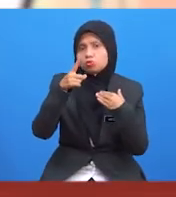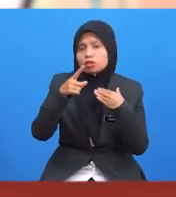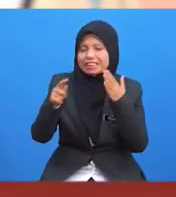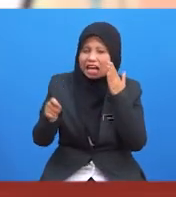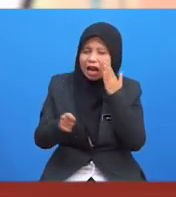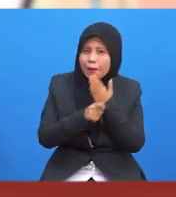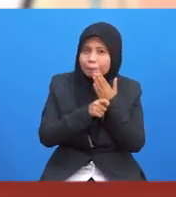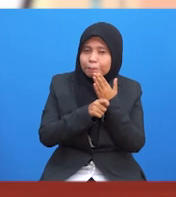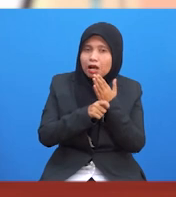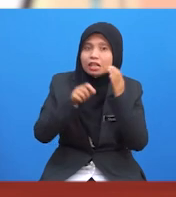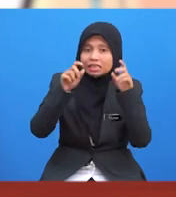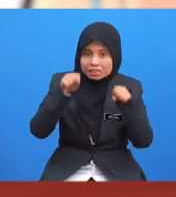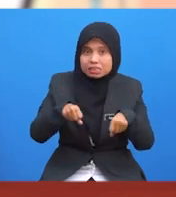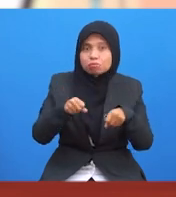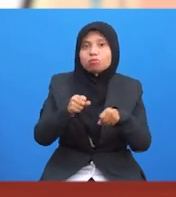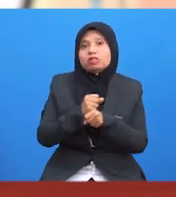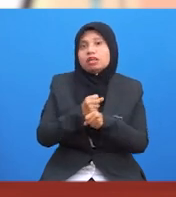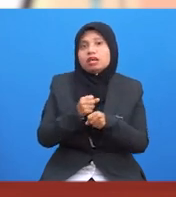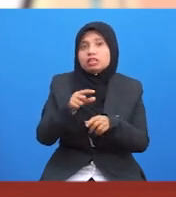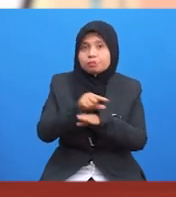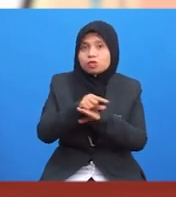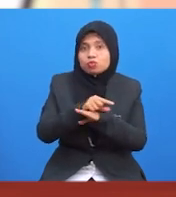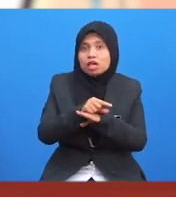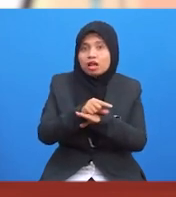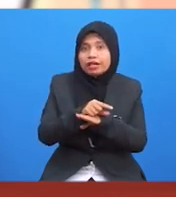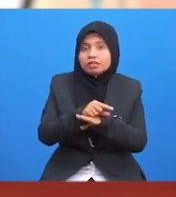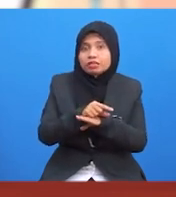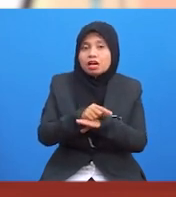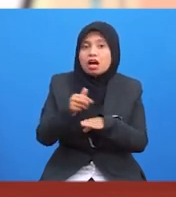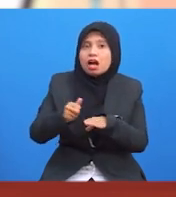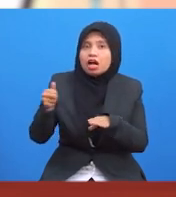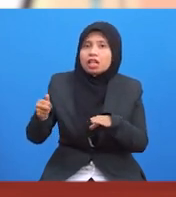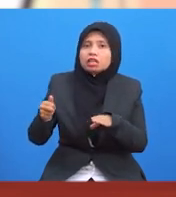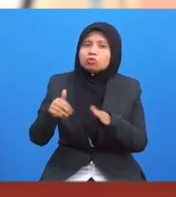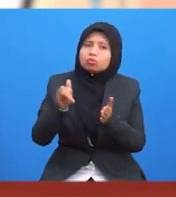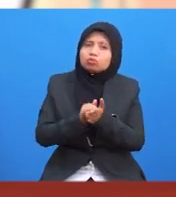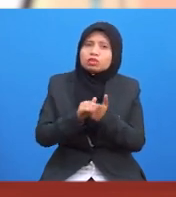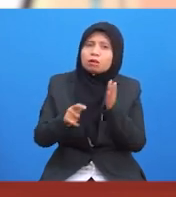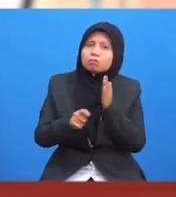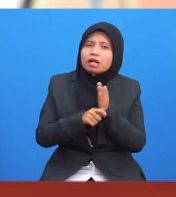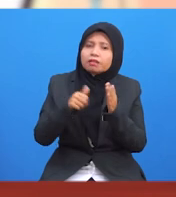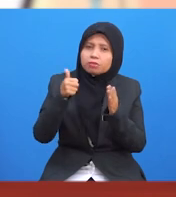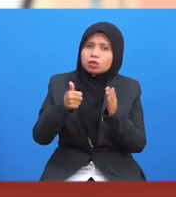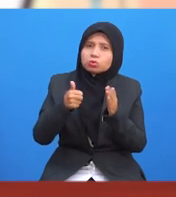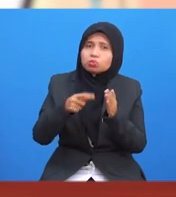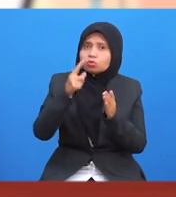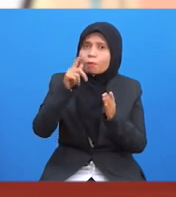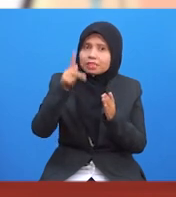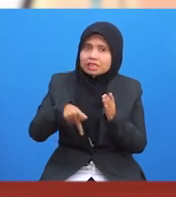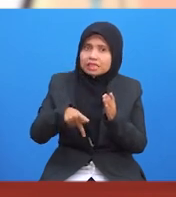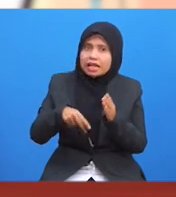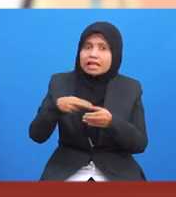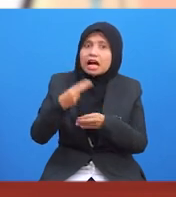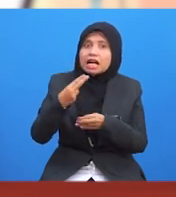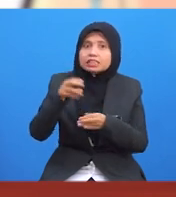kemampuan sesebuah kamera. Dan kadang-kadang sesebuah aksesori itu perlu atau wajib bagi memastikan